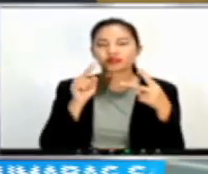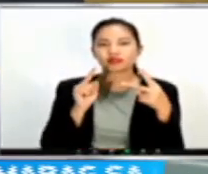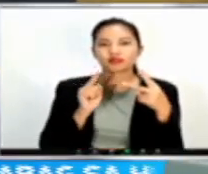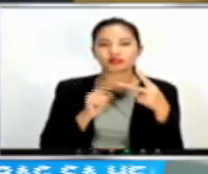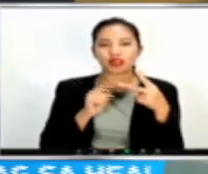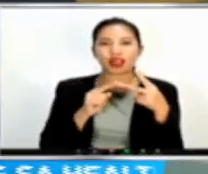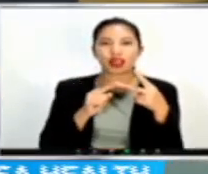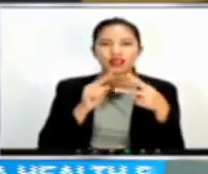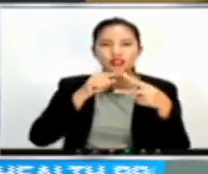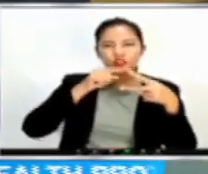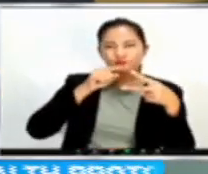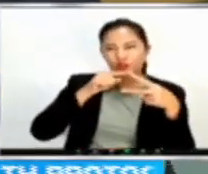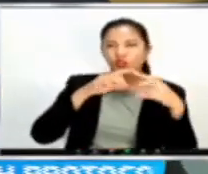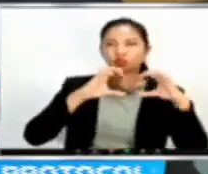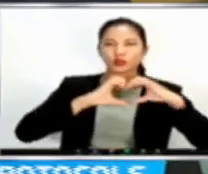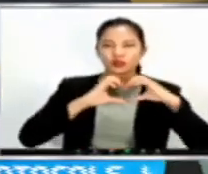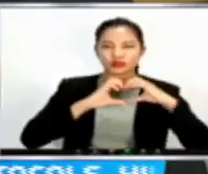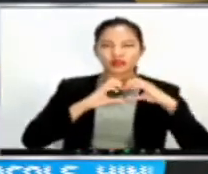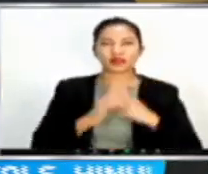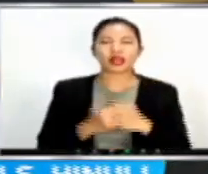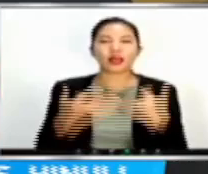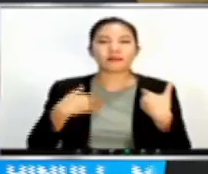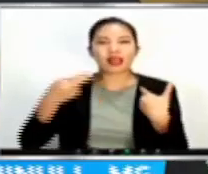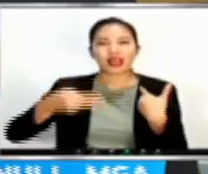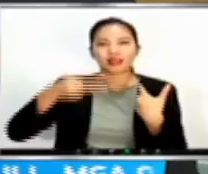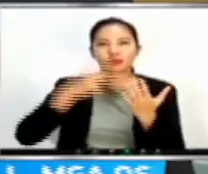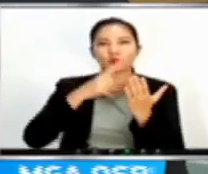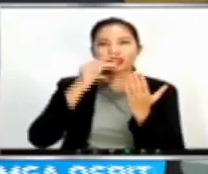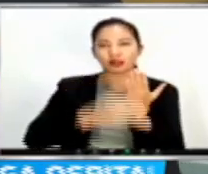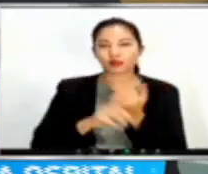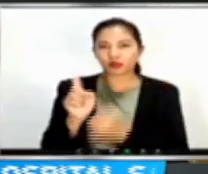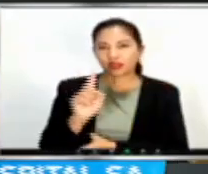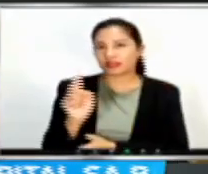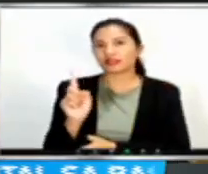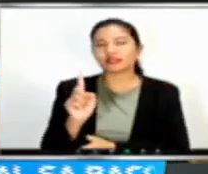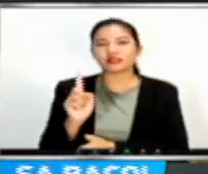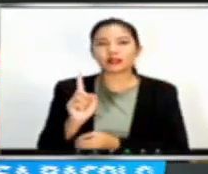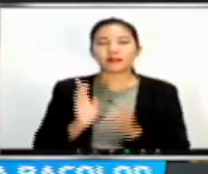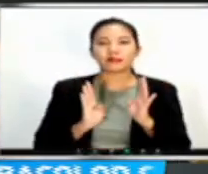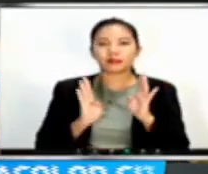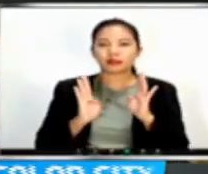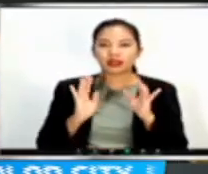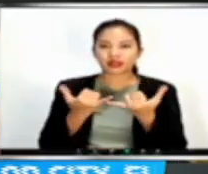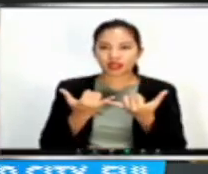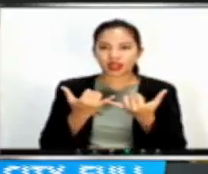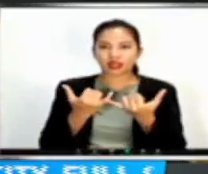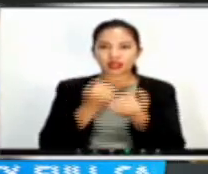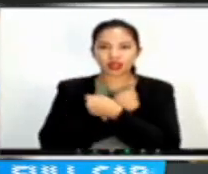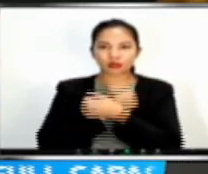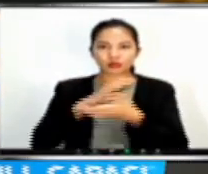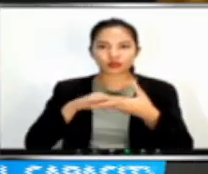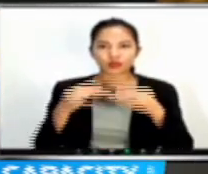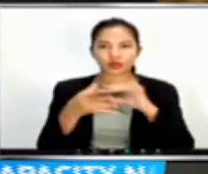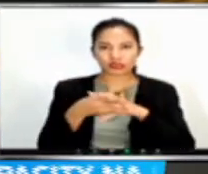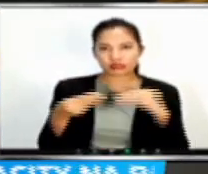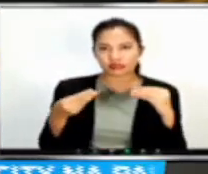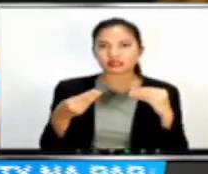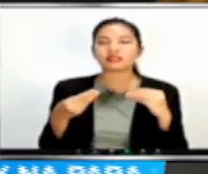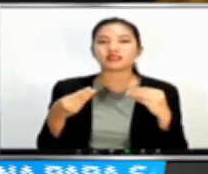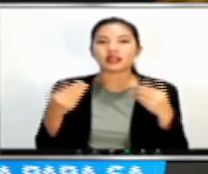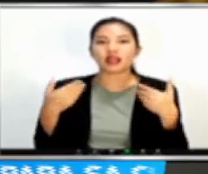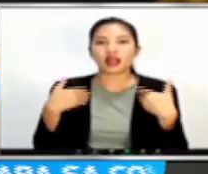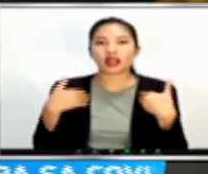Nananatiling highest rating program ang Barangay Love Stories kasama si Papa Dudut na kamakailan ay nakatanggap din ng ilang pagkilala